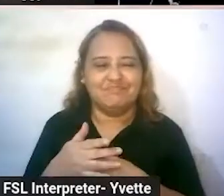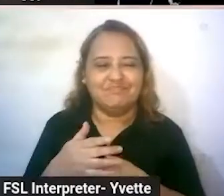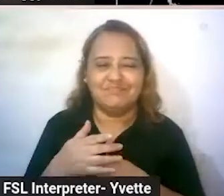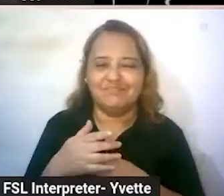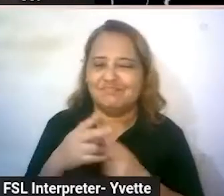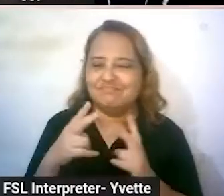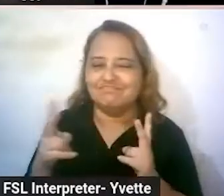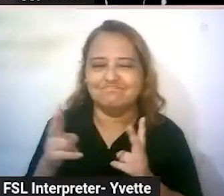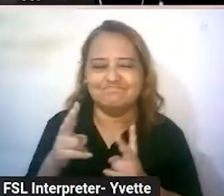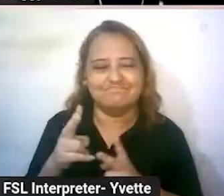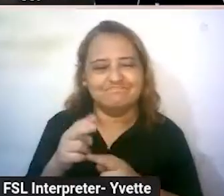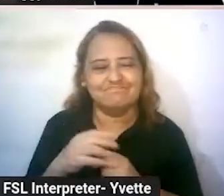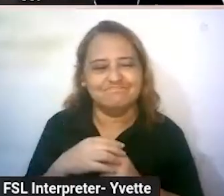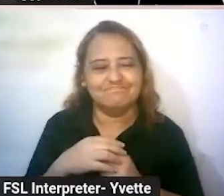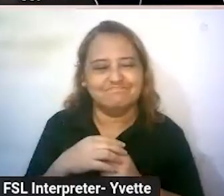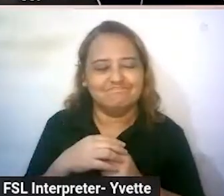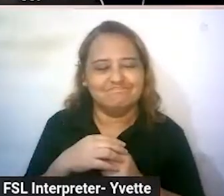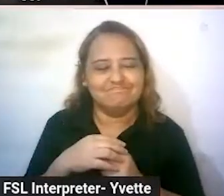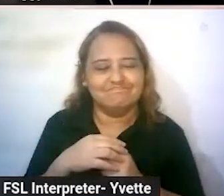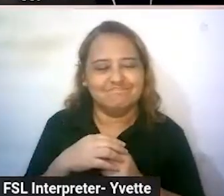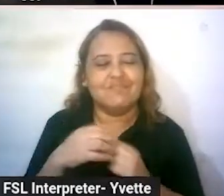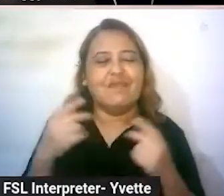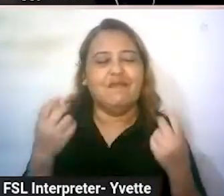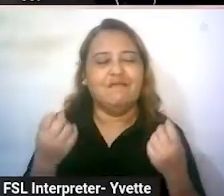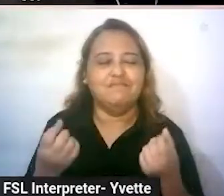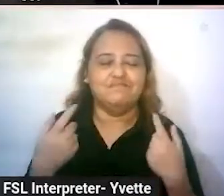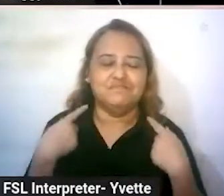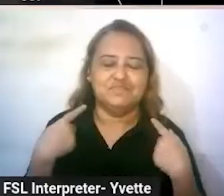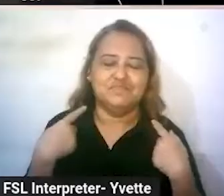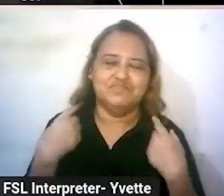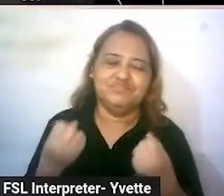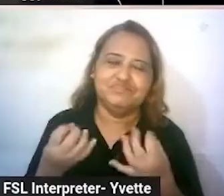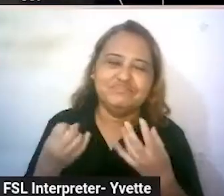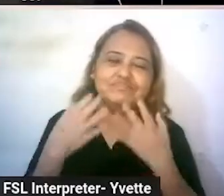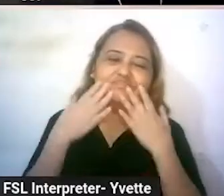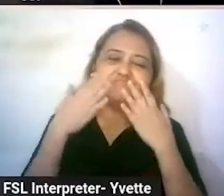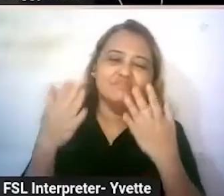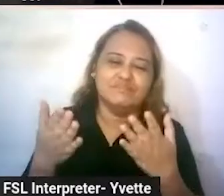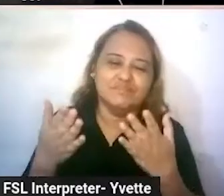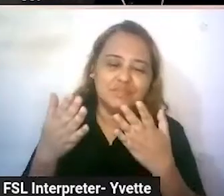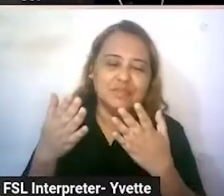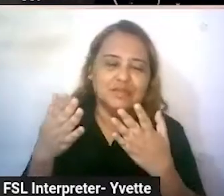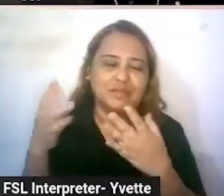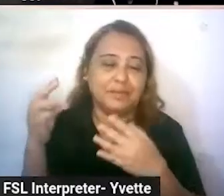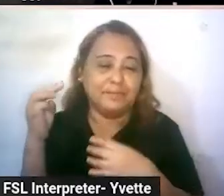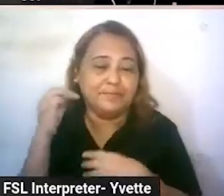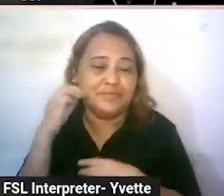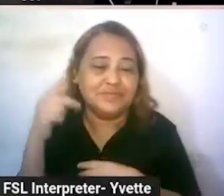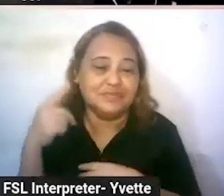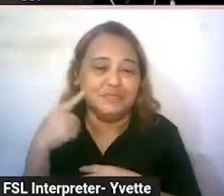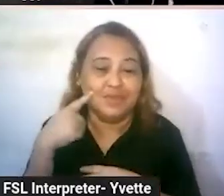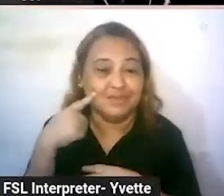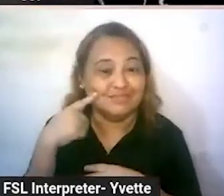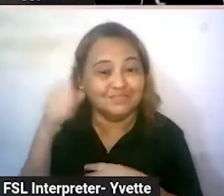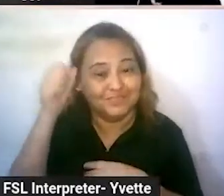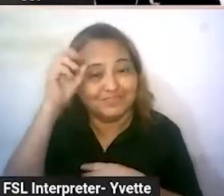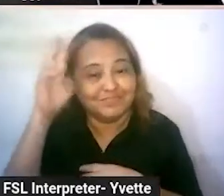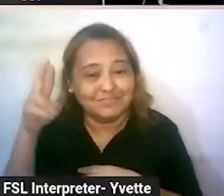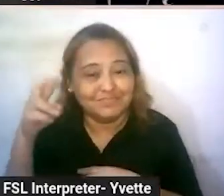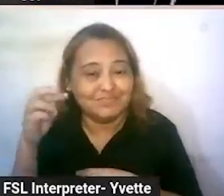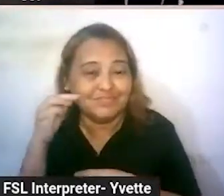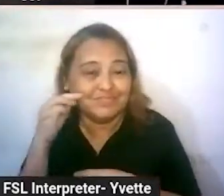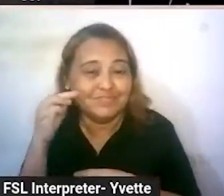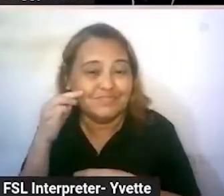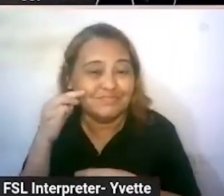Panginoon, Sermon. So, maraming salamat po. Miss Peggy, thank you so much for this time. Sermon, uulitin